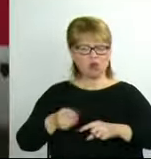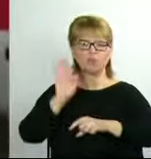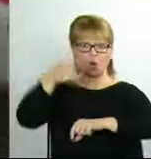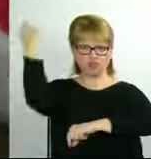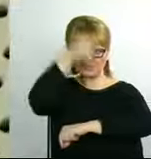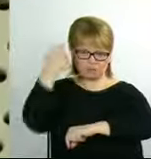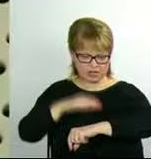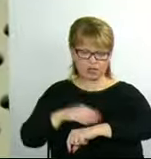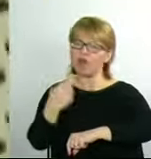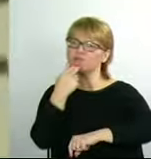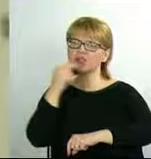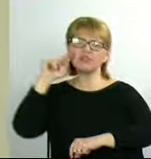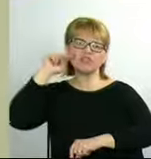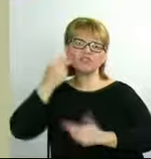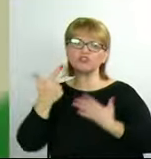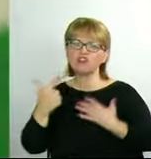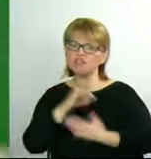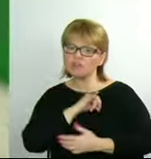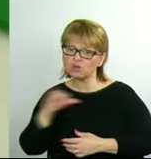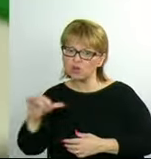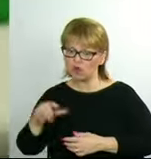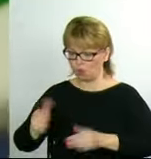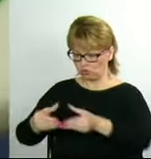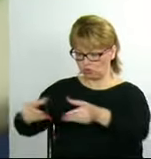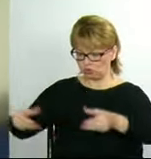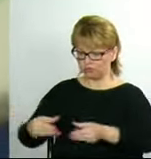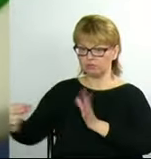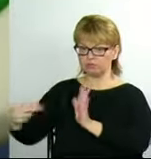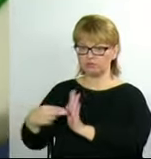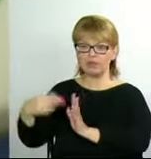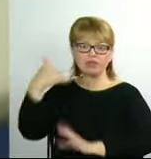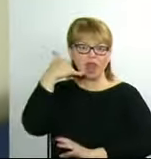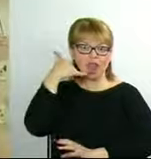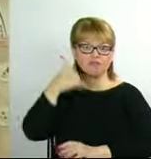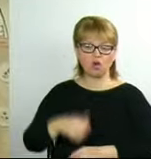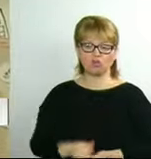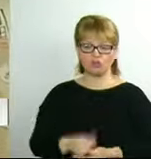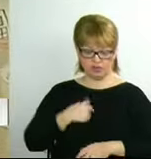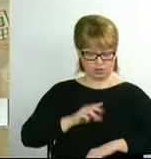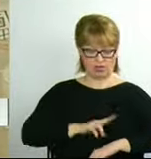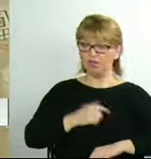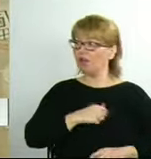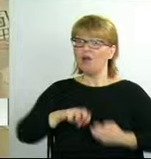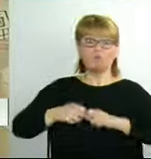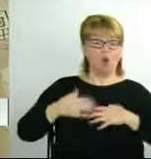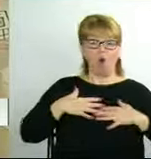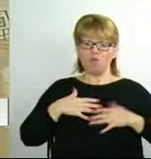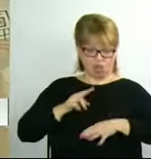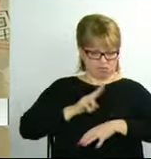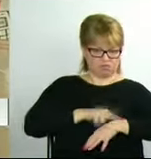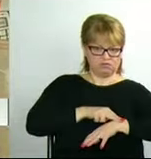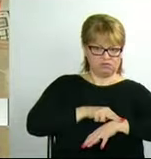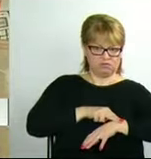a baterka vydrží 7 rokov. Druhú časť prístroja stačí napojiť na telefón. Po stlačení tlačidla